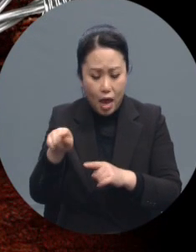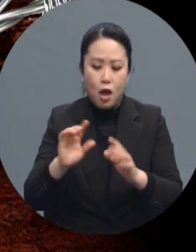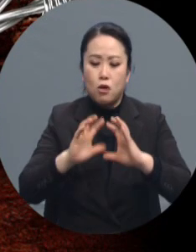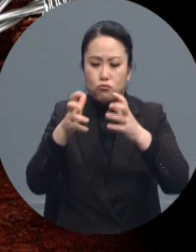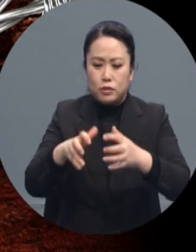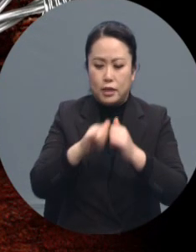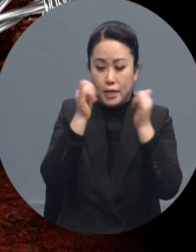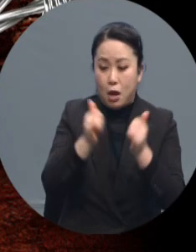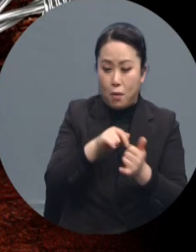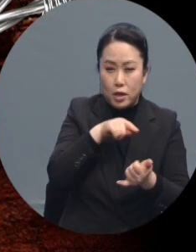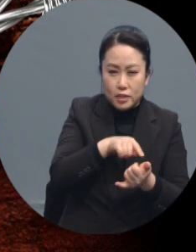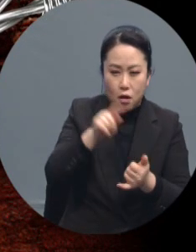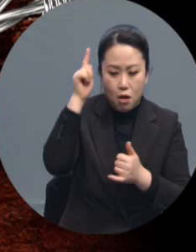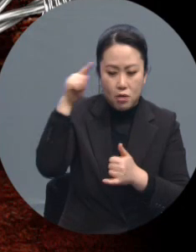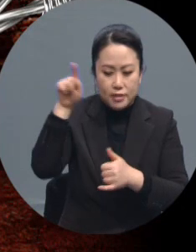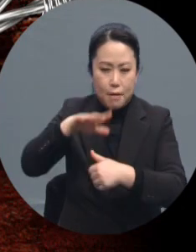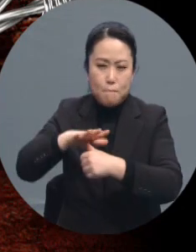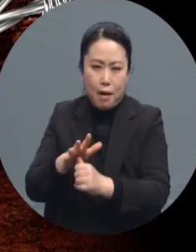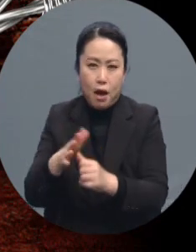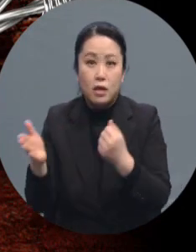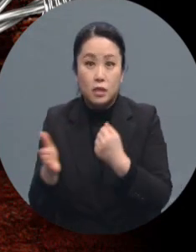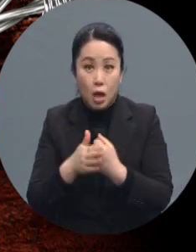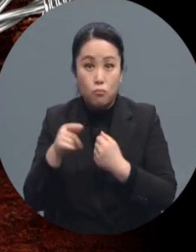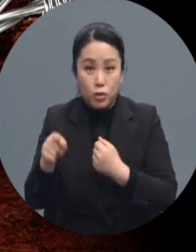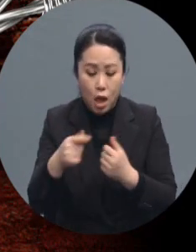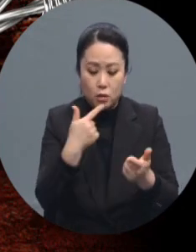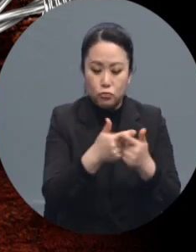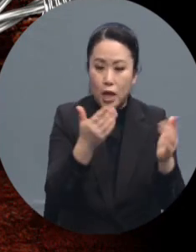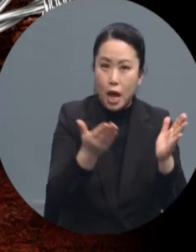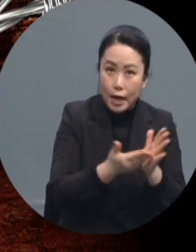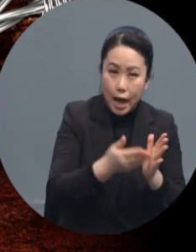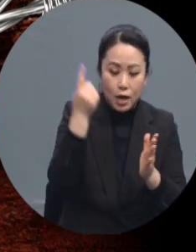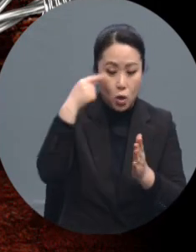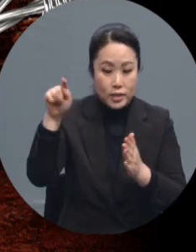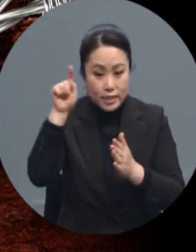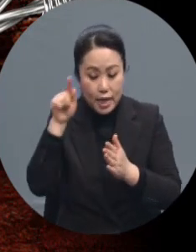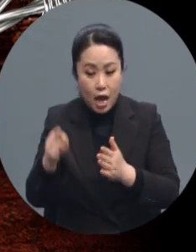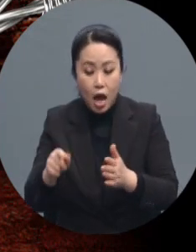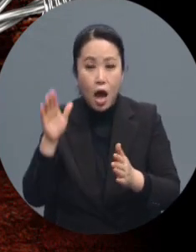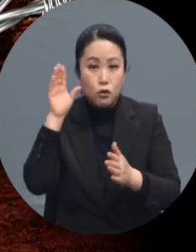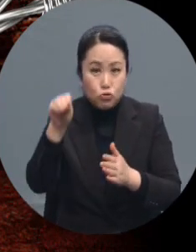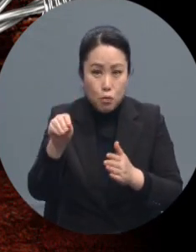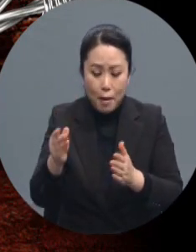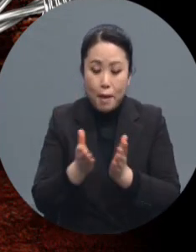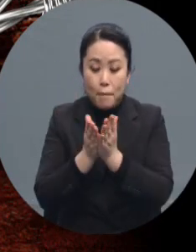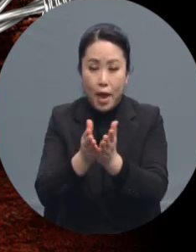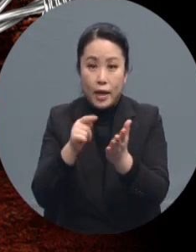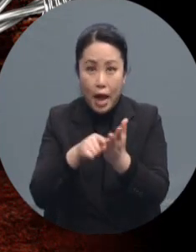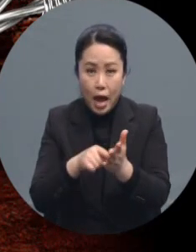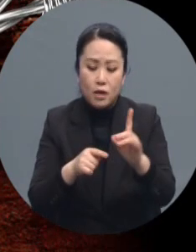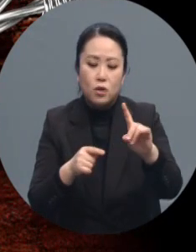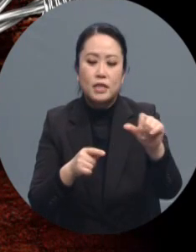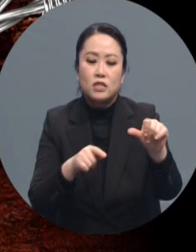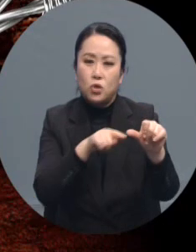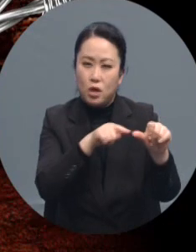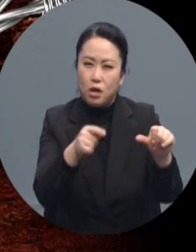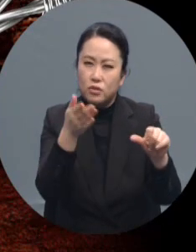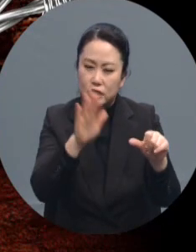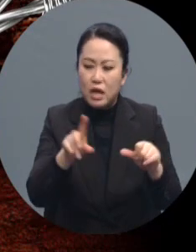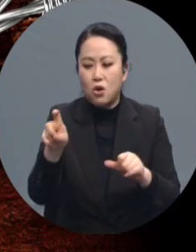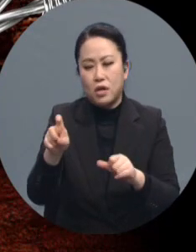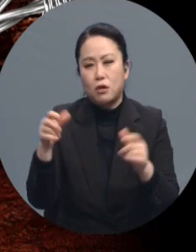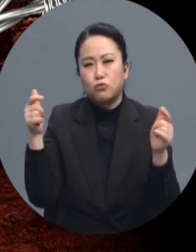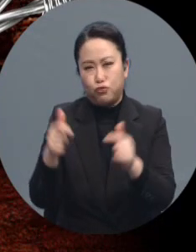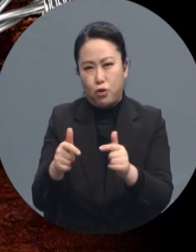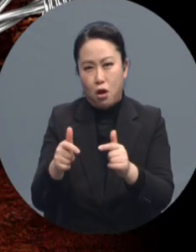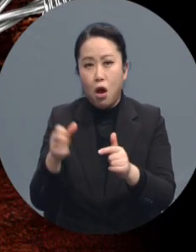중단하거나 축소하면서 부산항과 러시아를 있는 노선이 15개에서 10개로 줄어들었습니다 조선 3사와